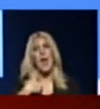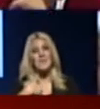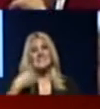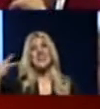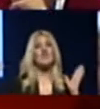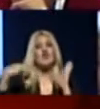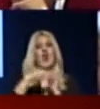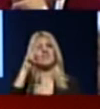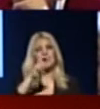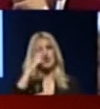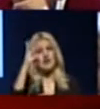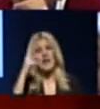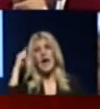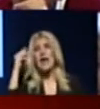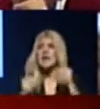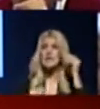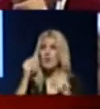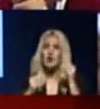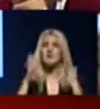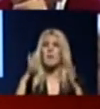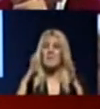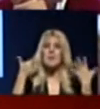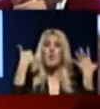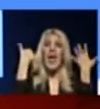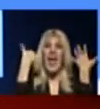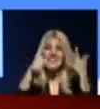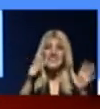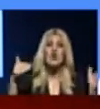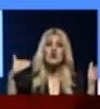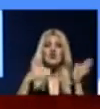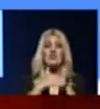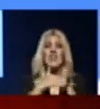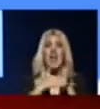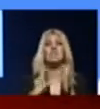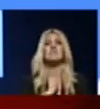να έχουμε περίπου 600.000 διενυκτερεύσεις στην Κώστα Ναβαρίνου.